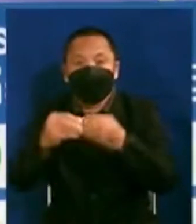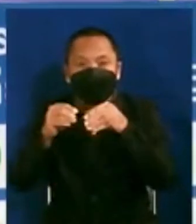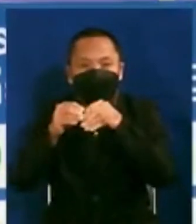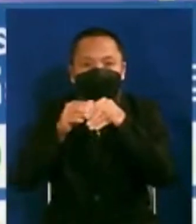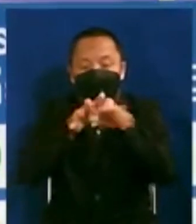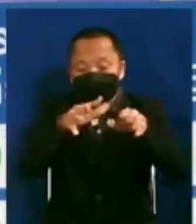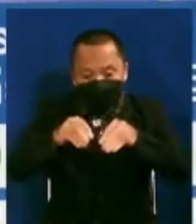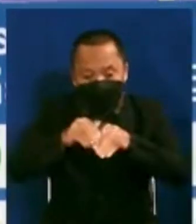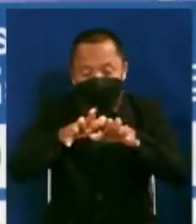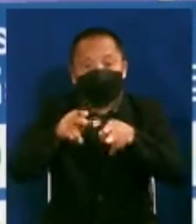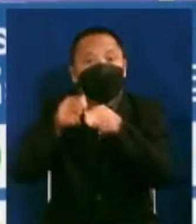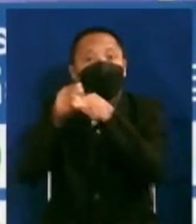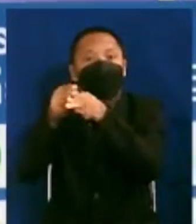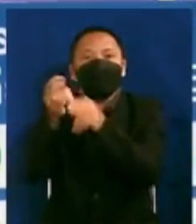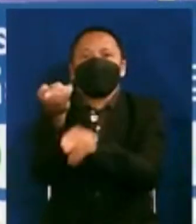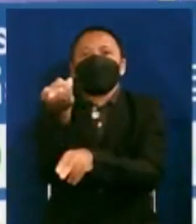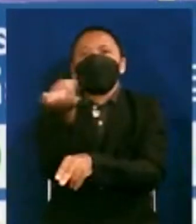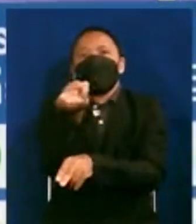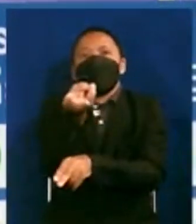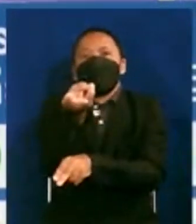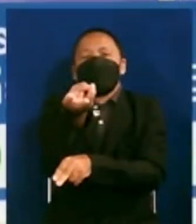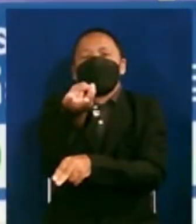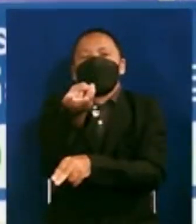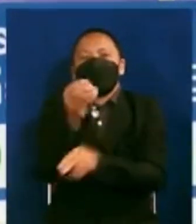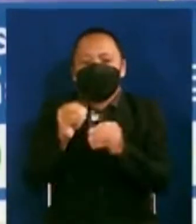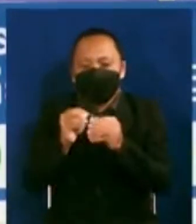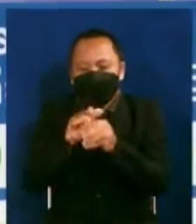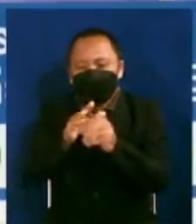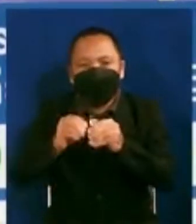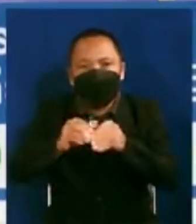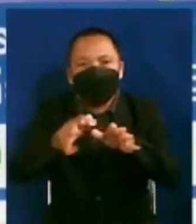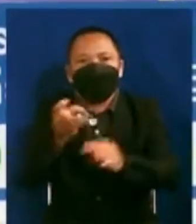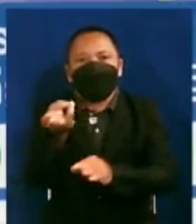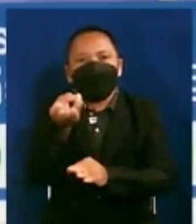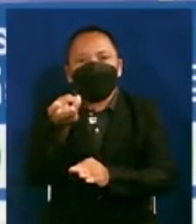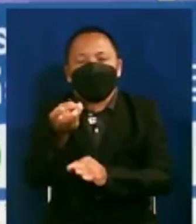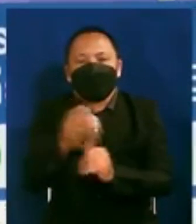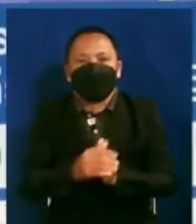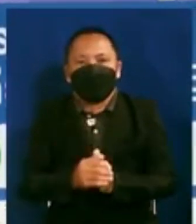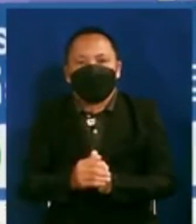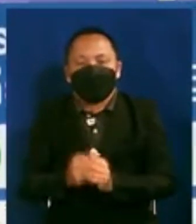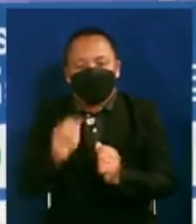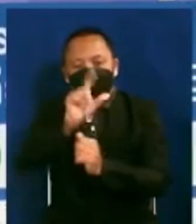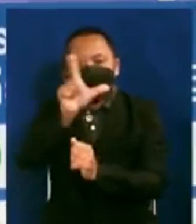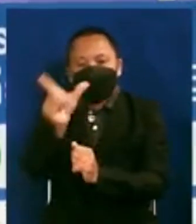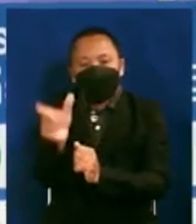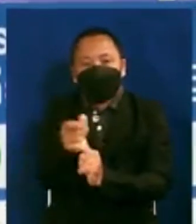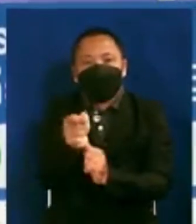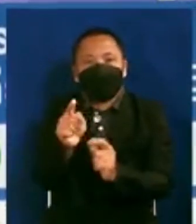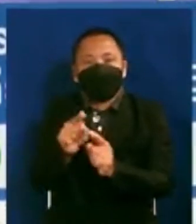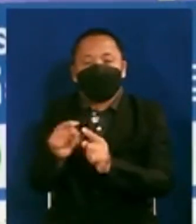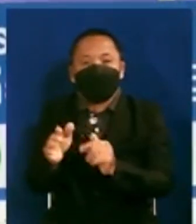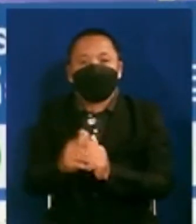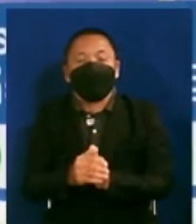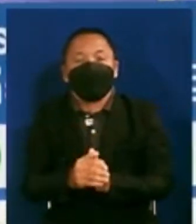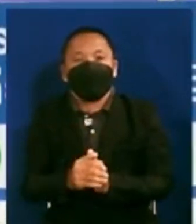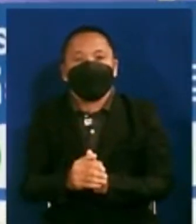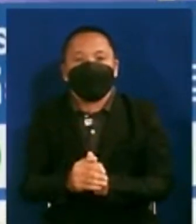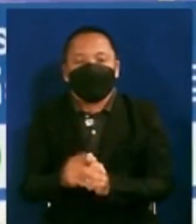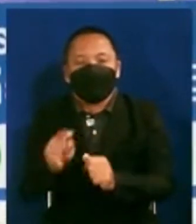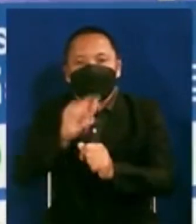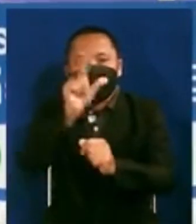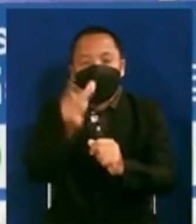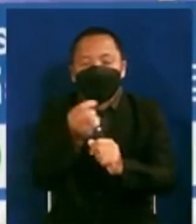กระจายของตัวเองได้น้อยกว่านะสายพันธุ์เบต้าจึงขึ้นมาเบียดสายพันธุ์เดลต้าไม่